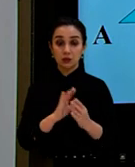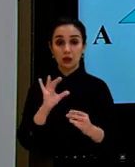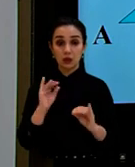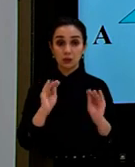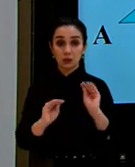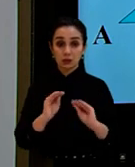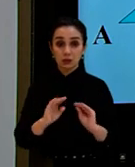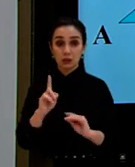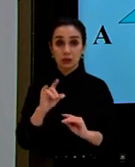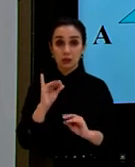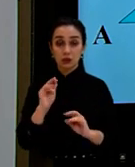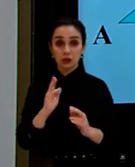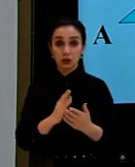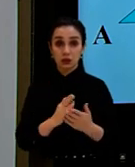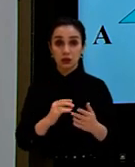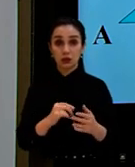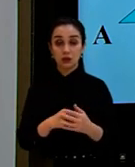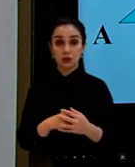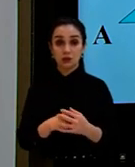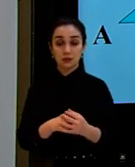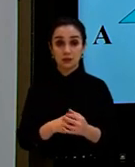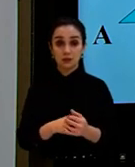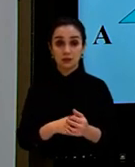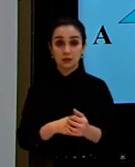и подставляем значение.